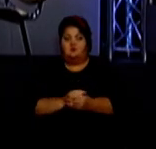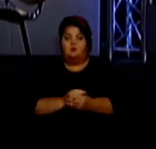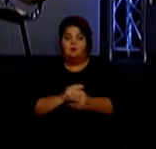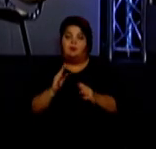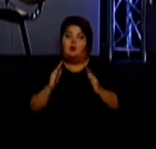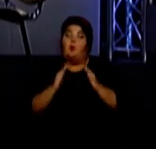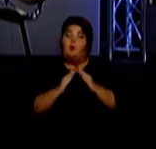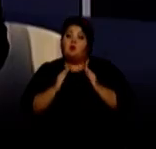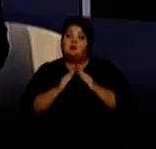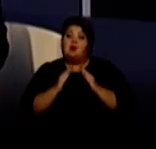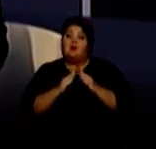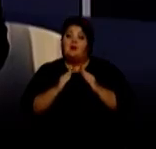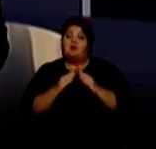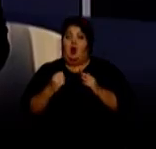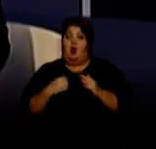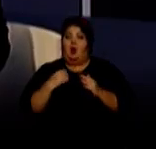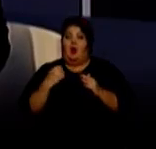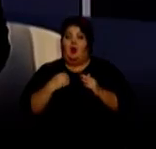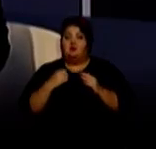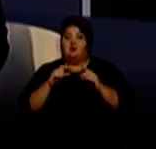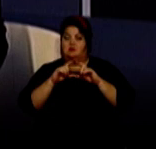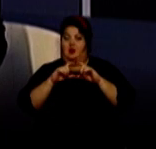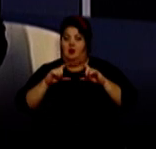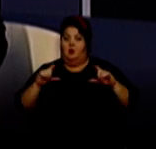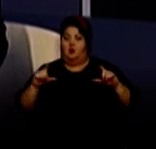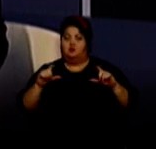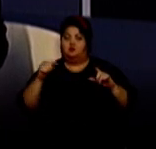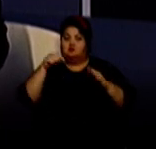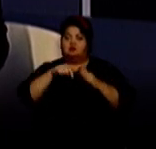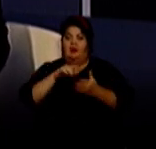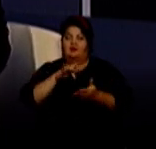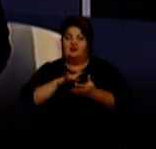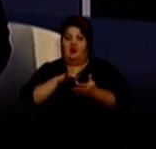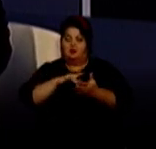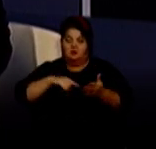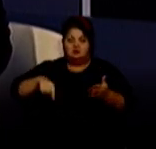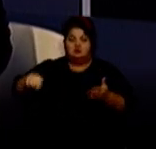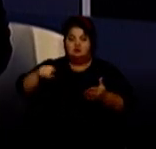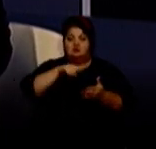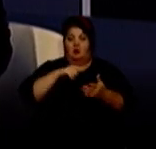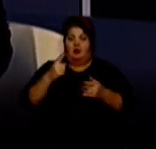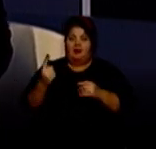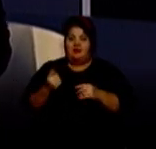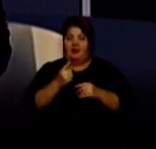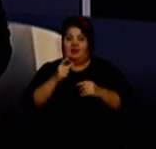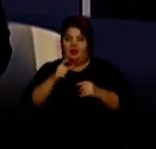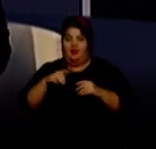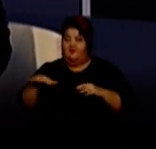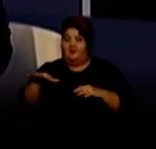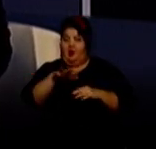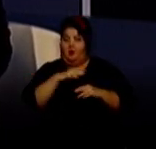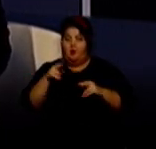Будівля кадетського корпусу належить до ансамблю круглої площі у центрі Полтави. Це єдиний у Європі закінчений архітектурний